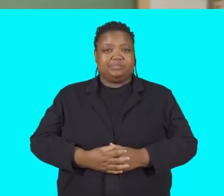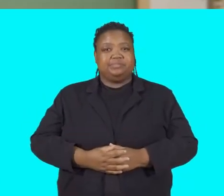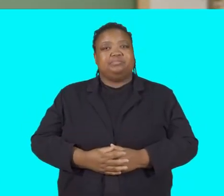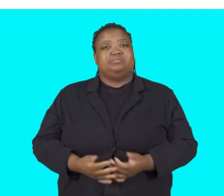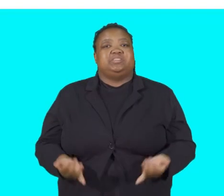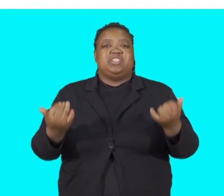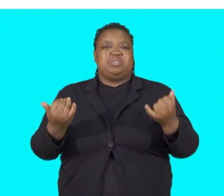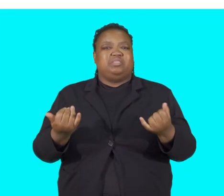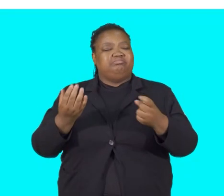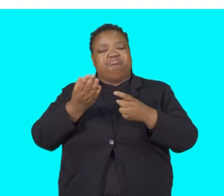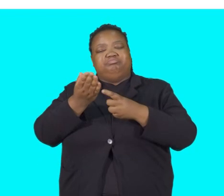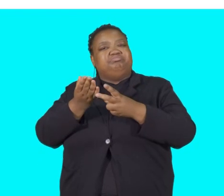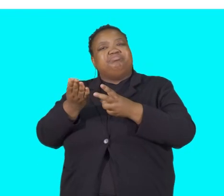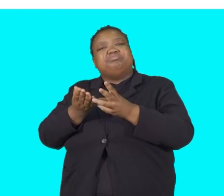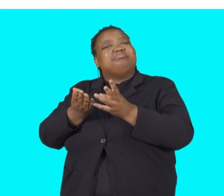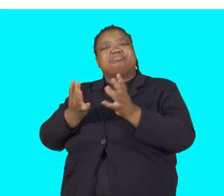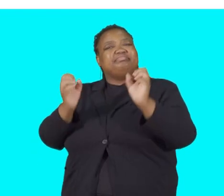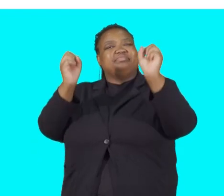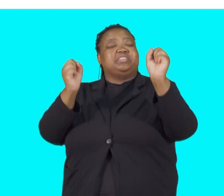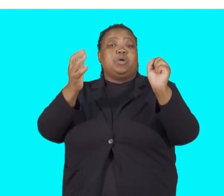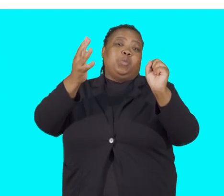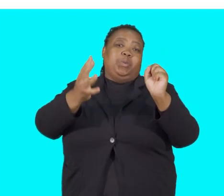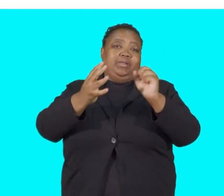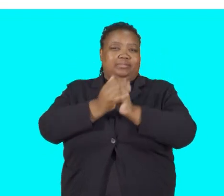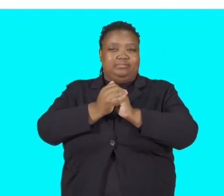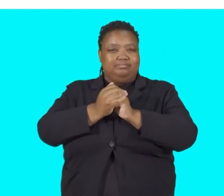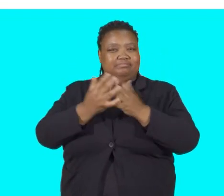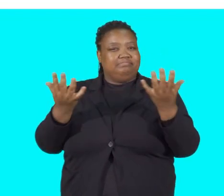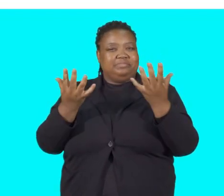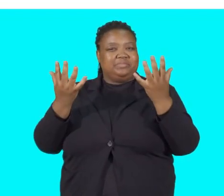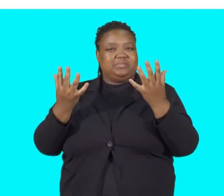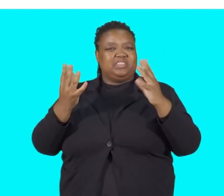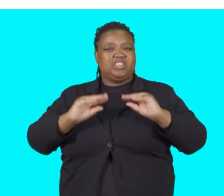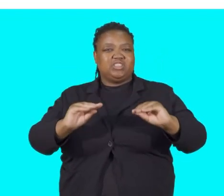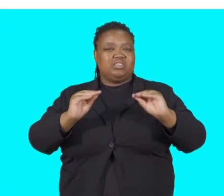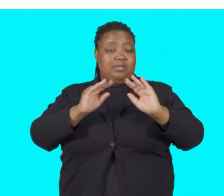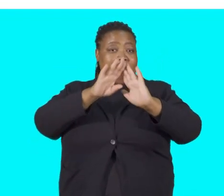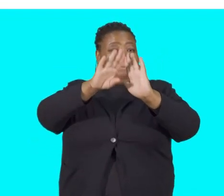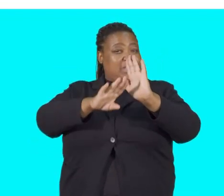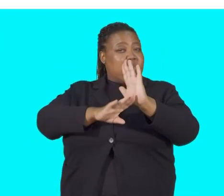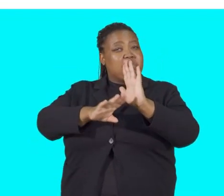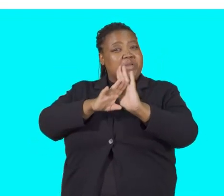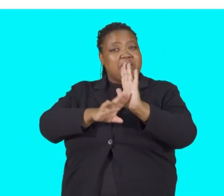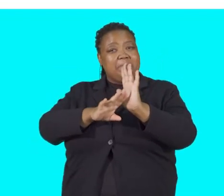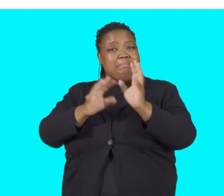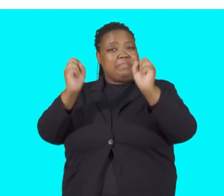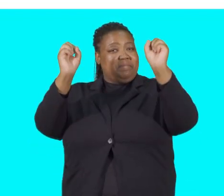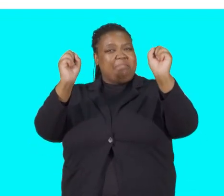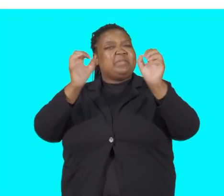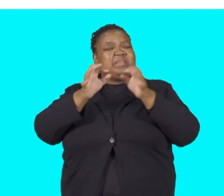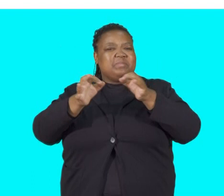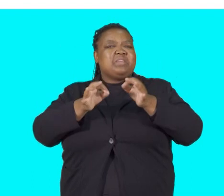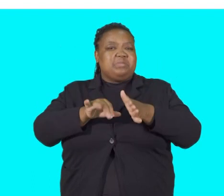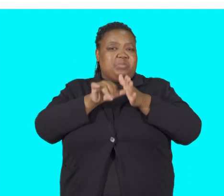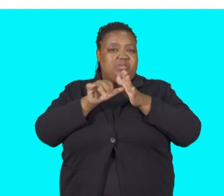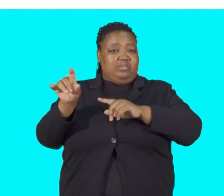uthetha ngamagqabantshintshi. Yintoni eyona nto ibalulekileyo kule nkcazonkqubo? Le nkcazonkqubo